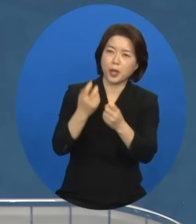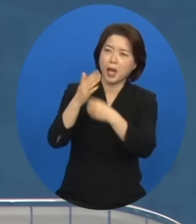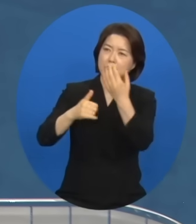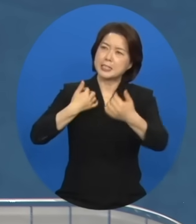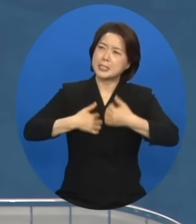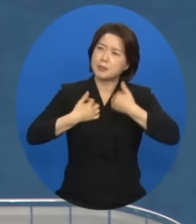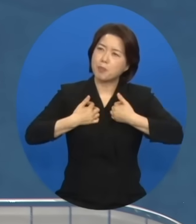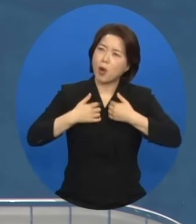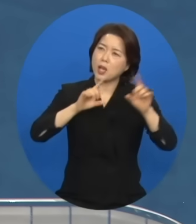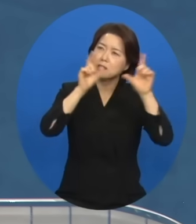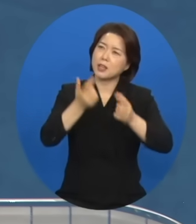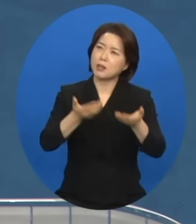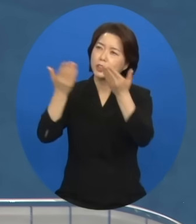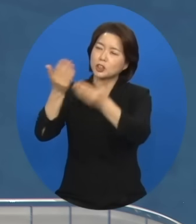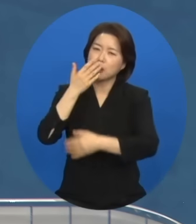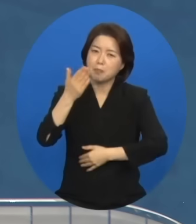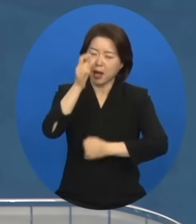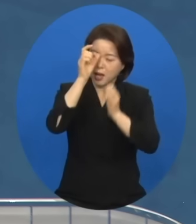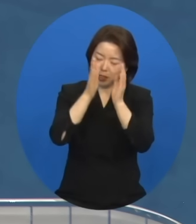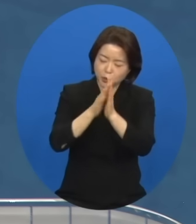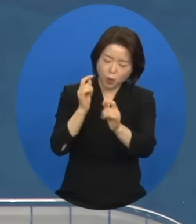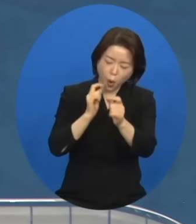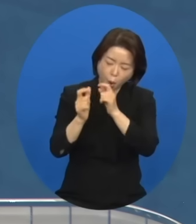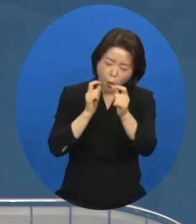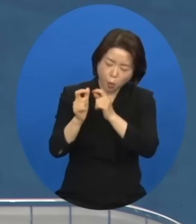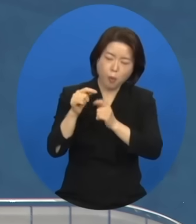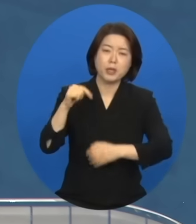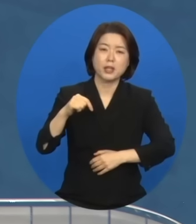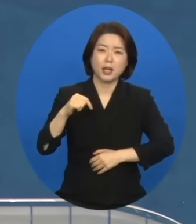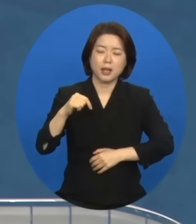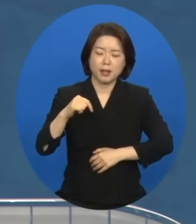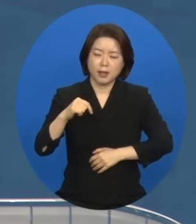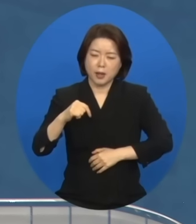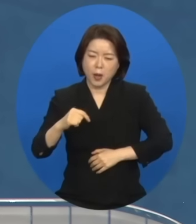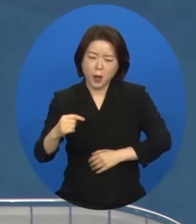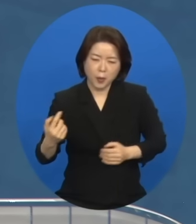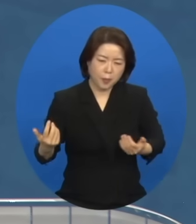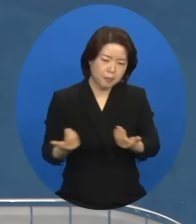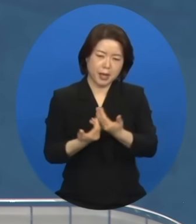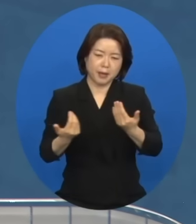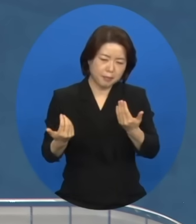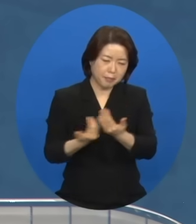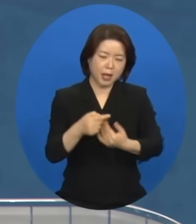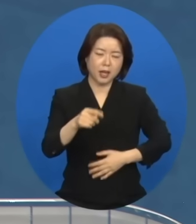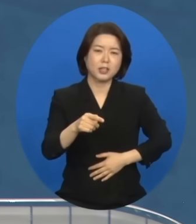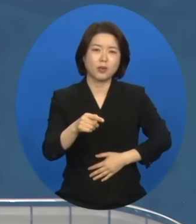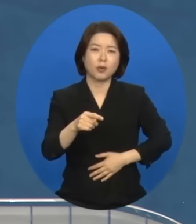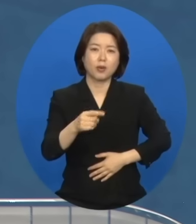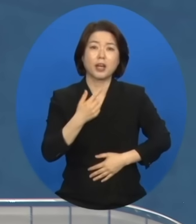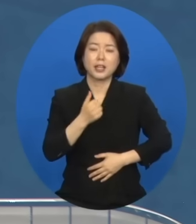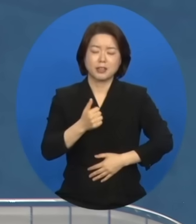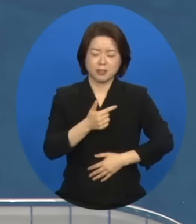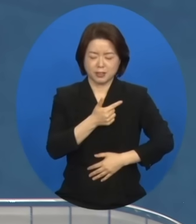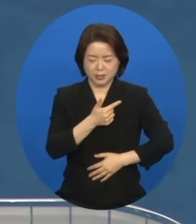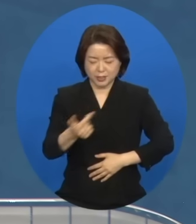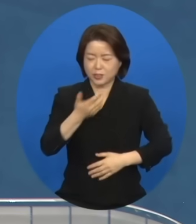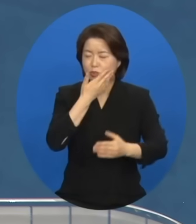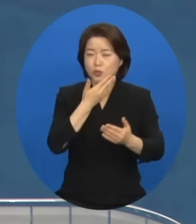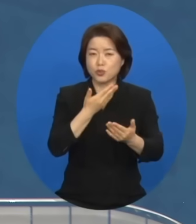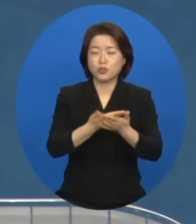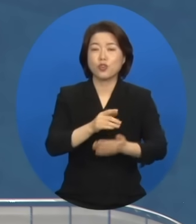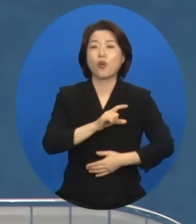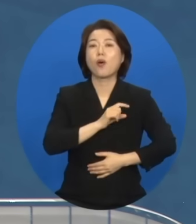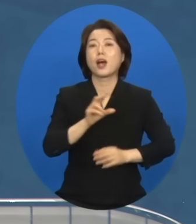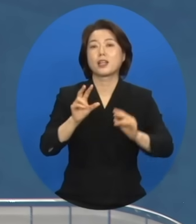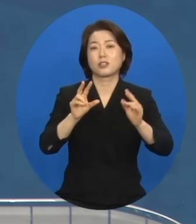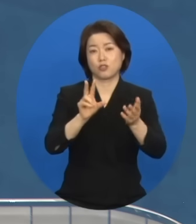살 수 있을까 기도하고 고민하면서 제게 부딪혔던 가장 중요한 주제였기 때문입니다. 하나님이